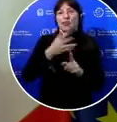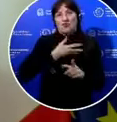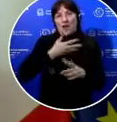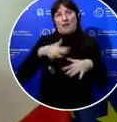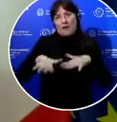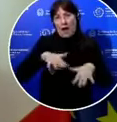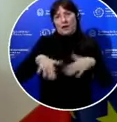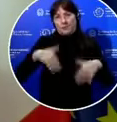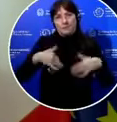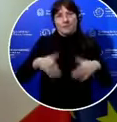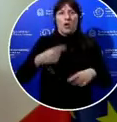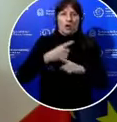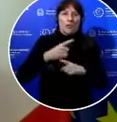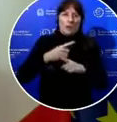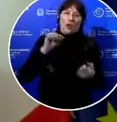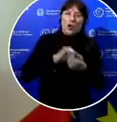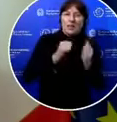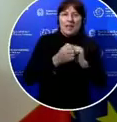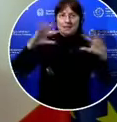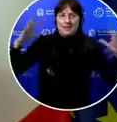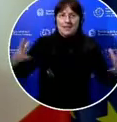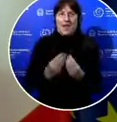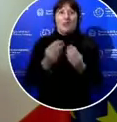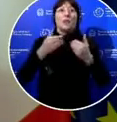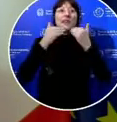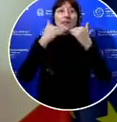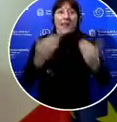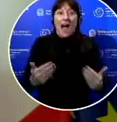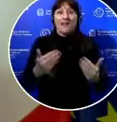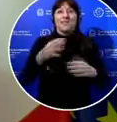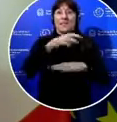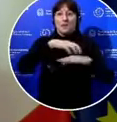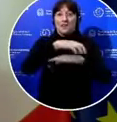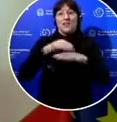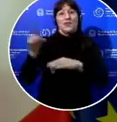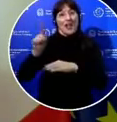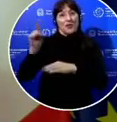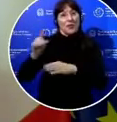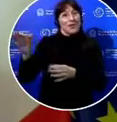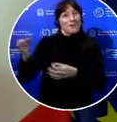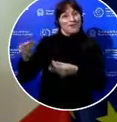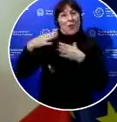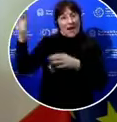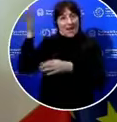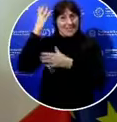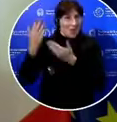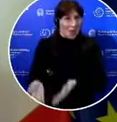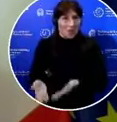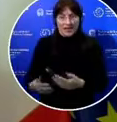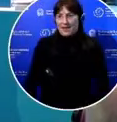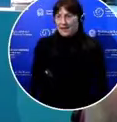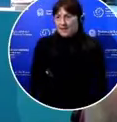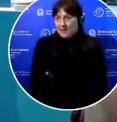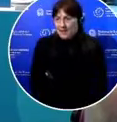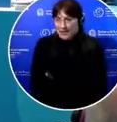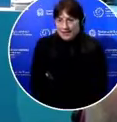da fare e per il quale dobbiamo lottare insieme. Quindi grazie ancora al Ministro Dadone per questa opportunità.